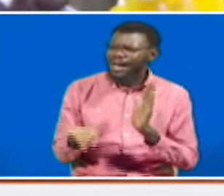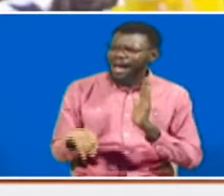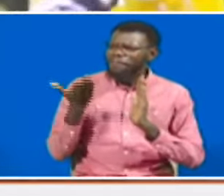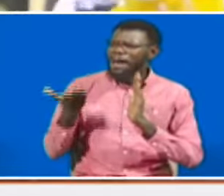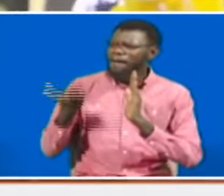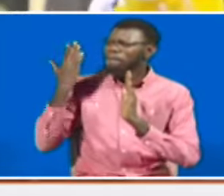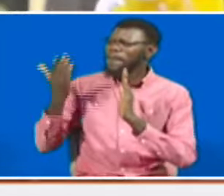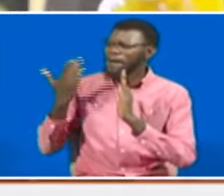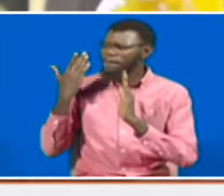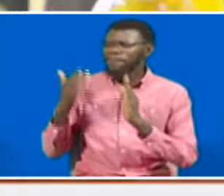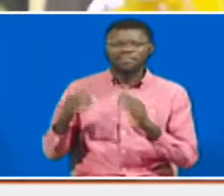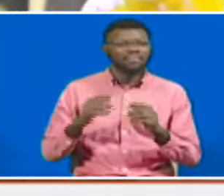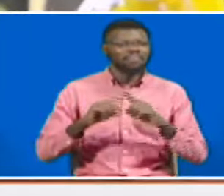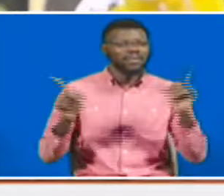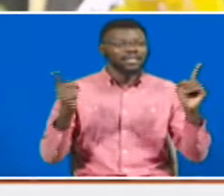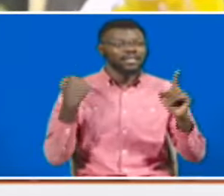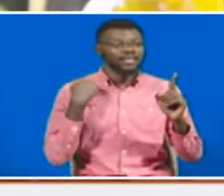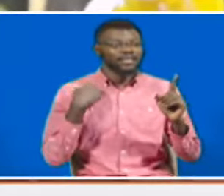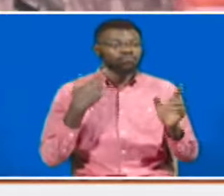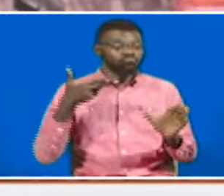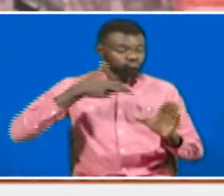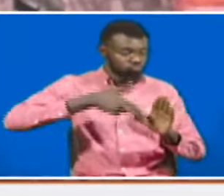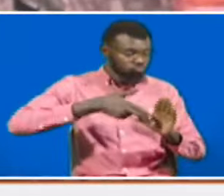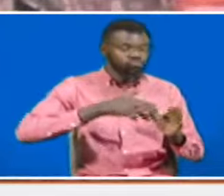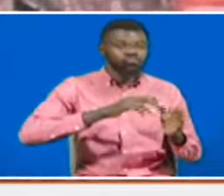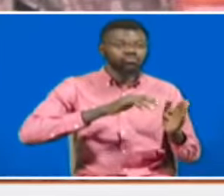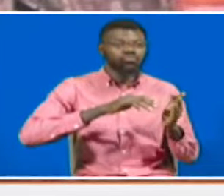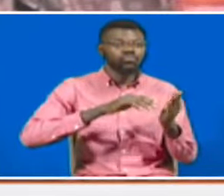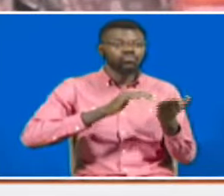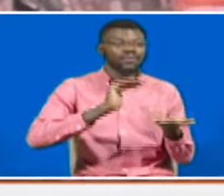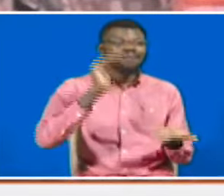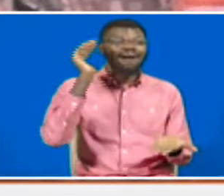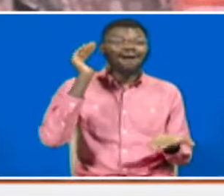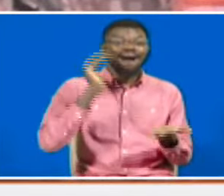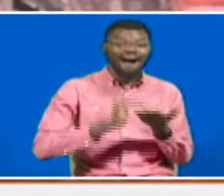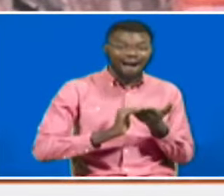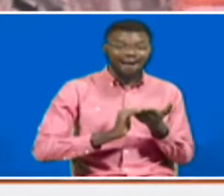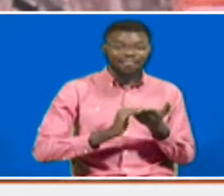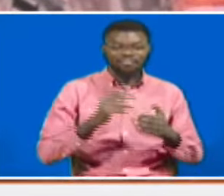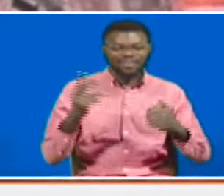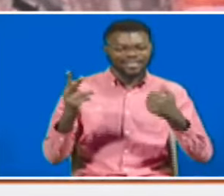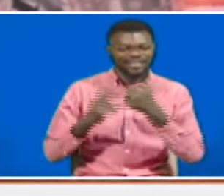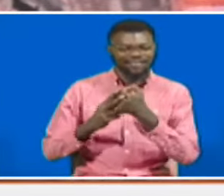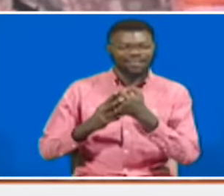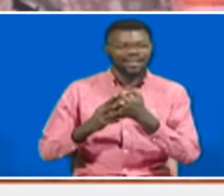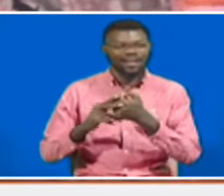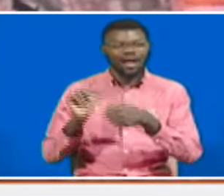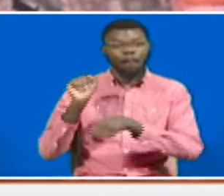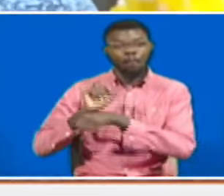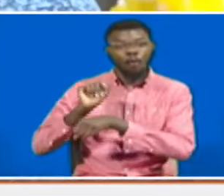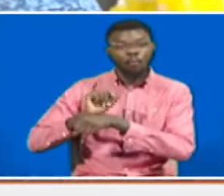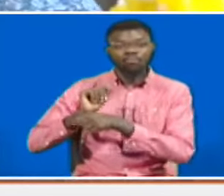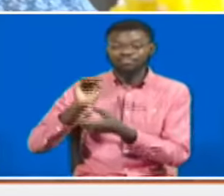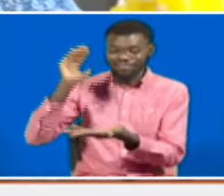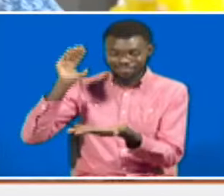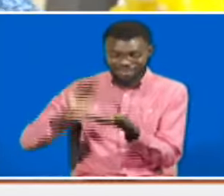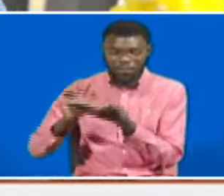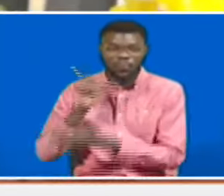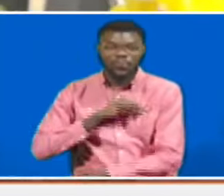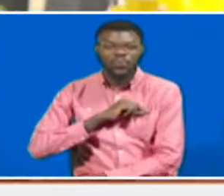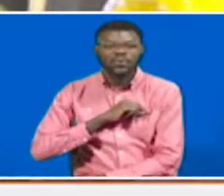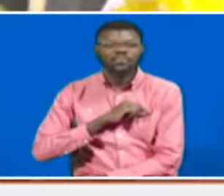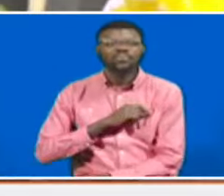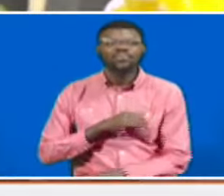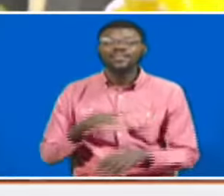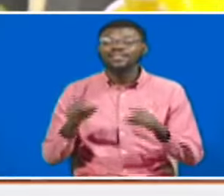Lakini jana mafuta iliteremka kwa the biggest margin of 7 shillings. And I can assure you, as